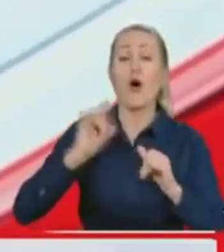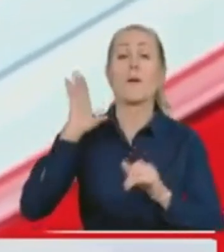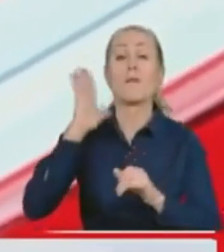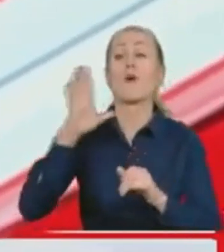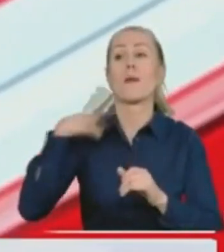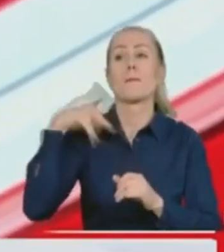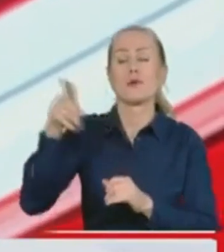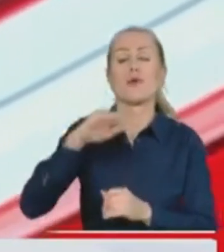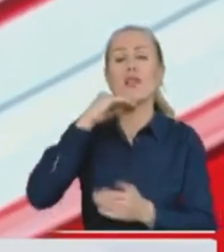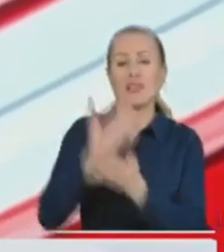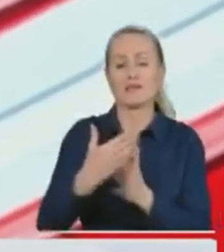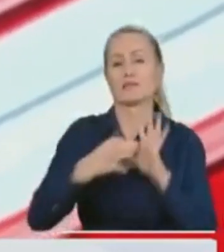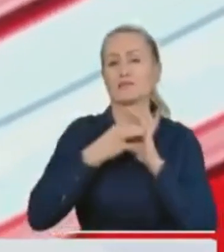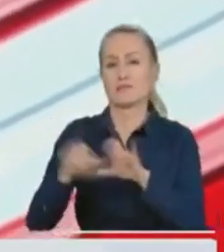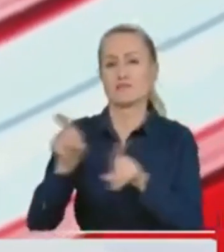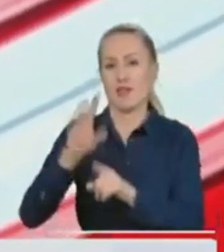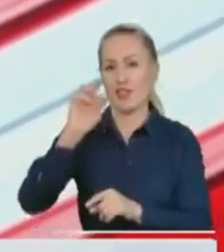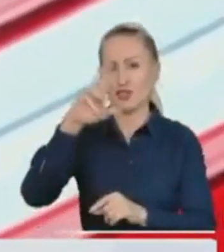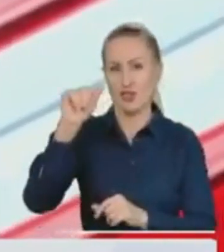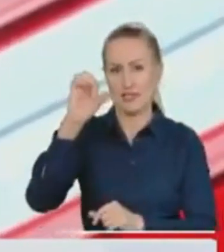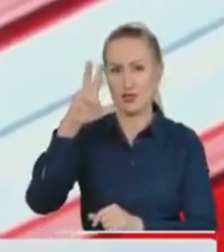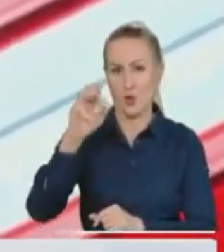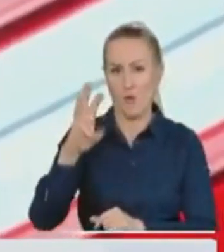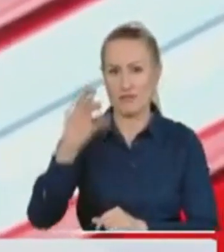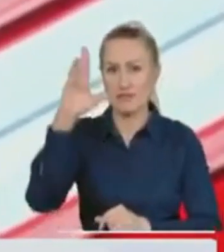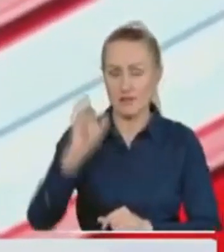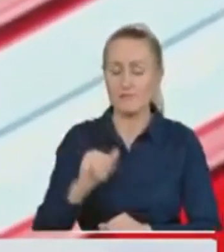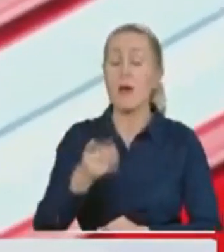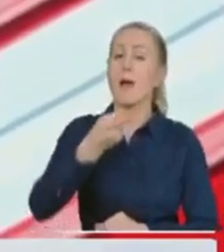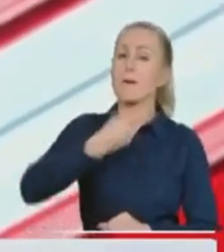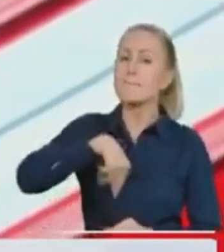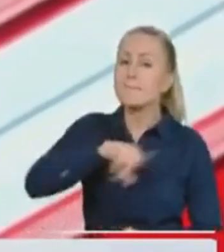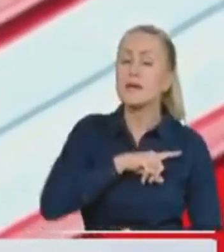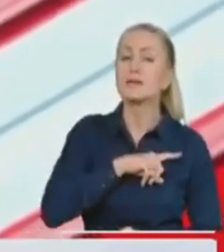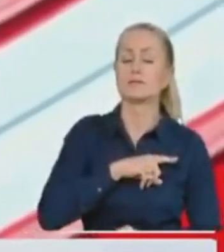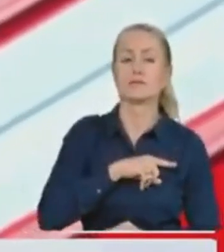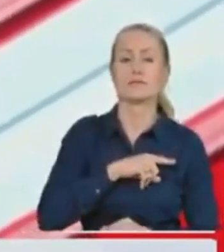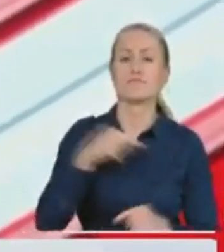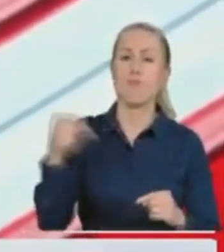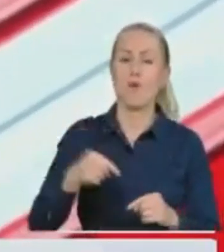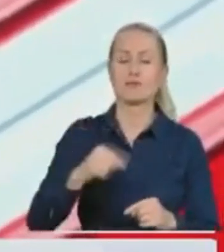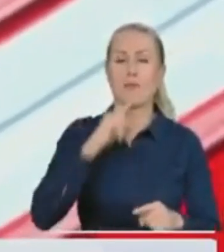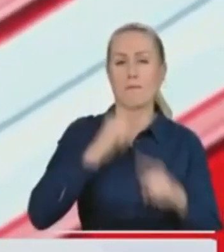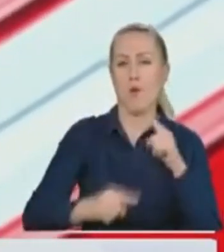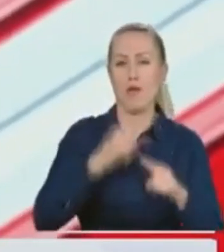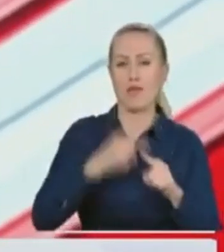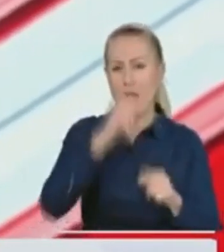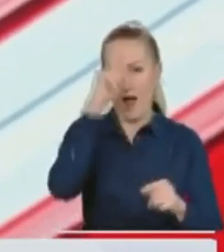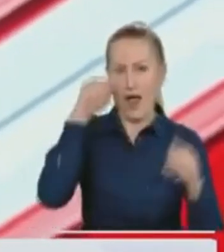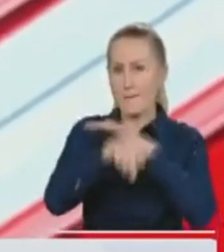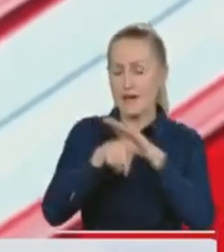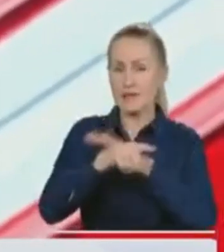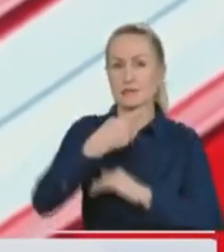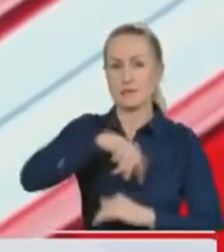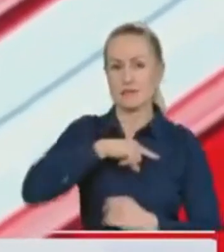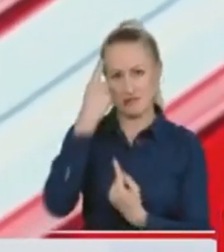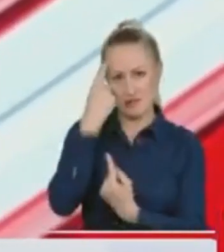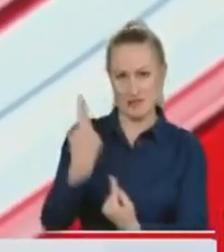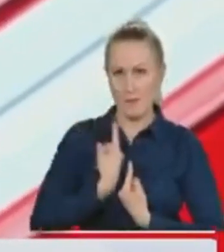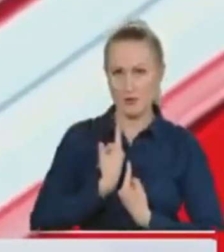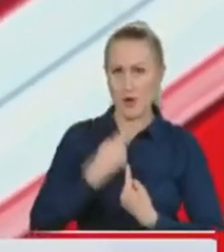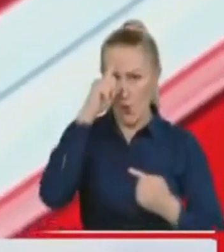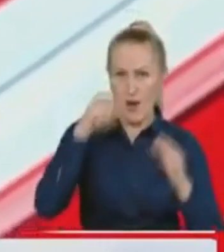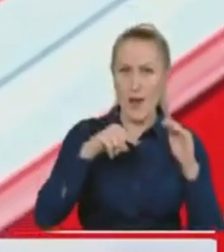Тоді ще рішення просовував присутній тут на дебатах Рафал Шасковський. Звісно, ми маємо проводити самостійну міграційну політику. Це повинна